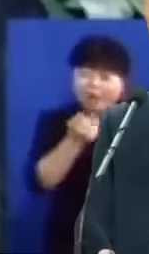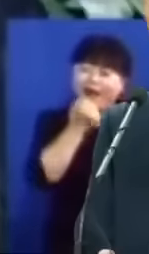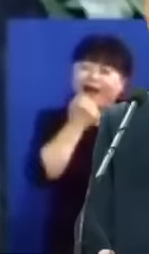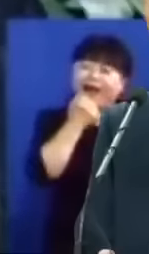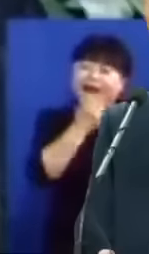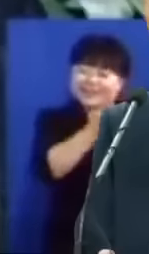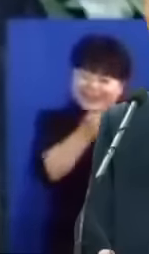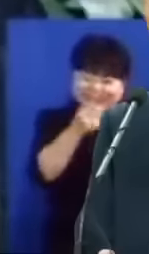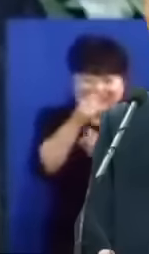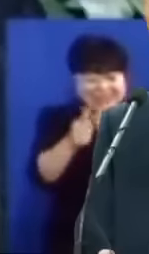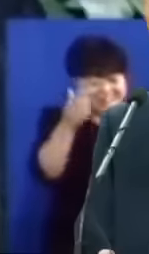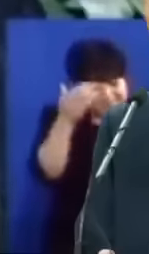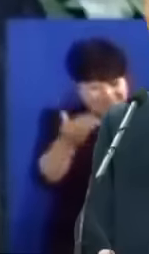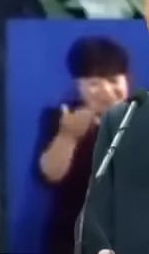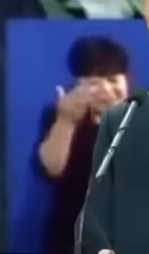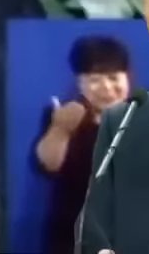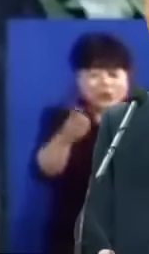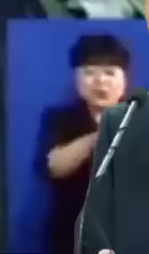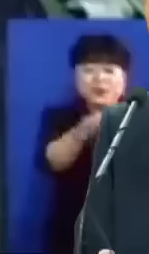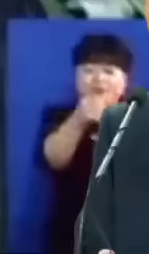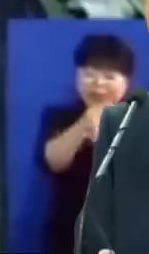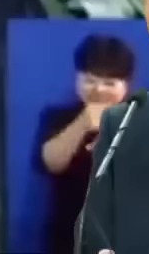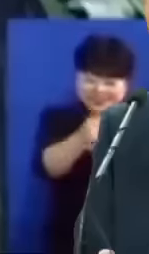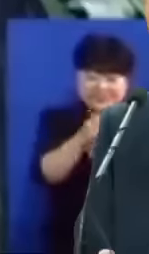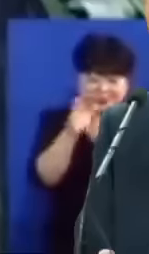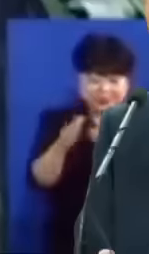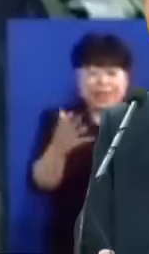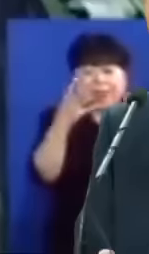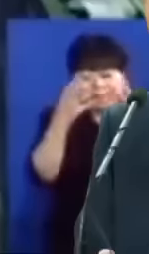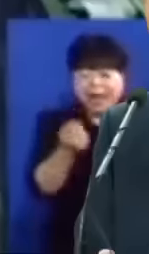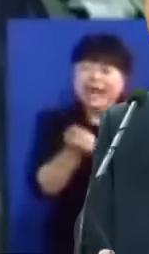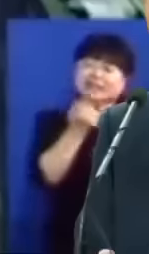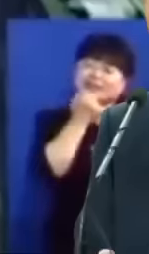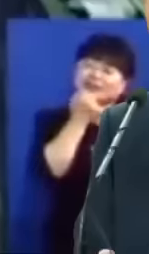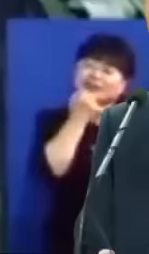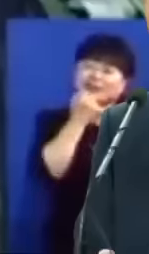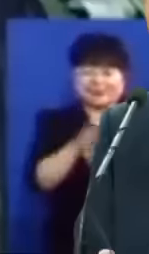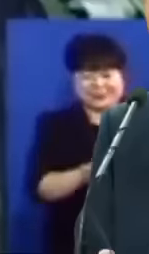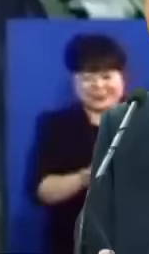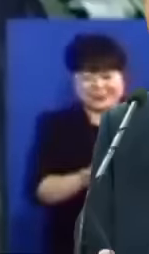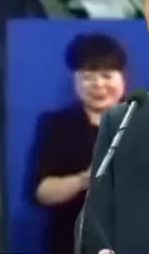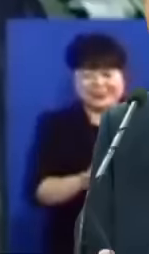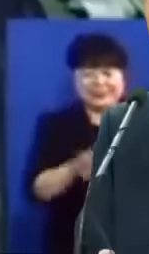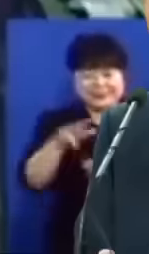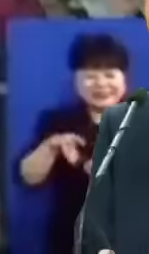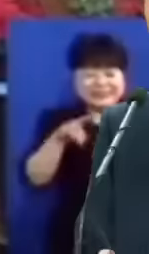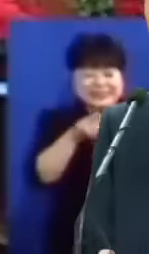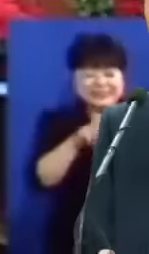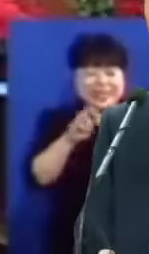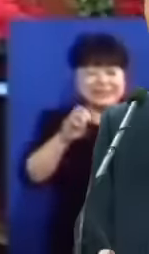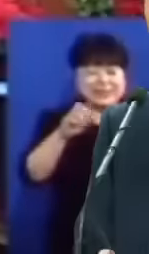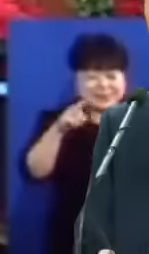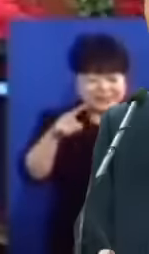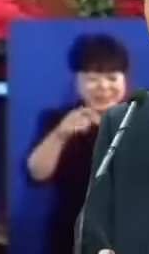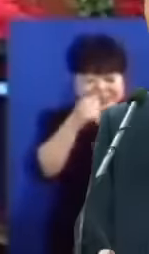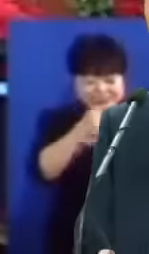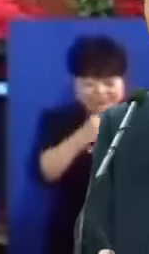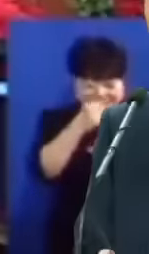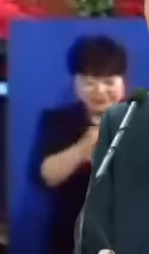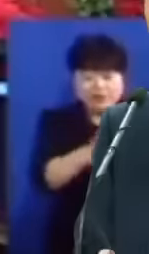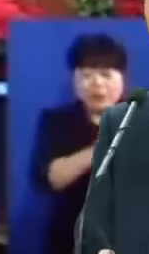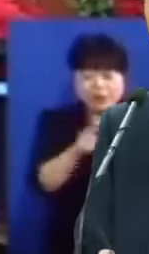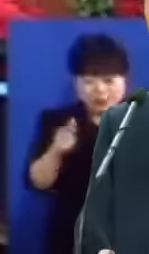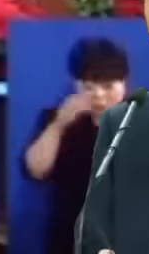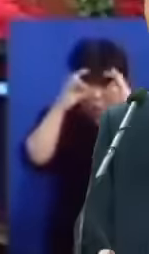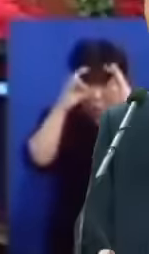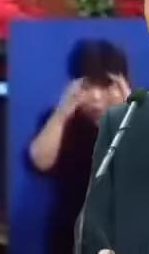것처럼 하나님은 우리를 지으시고 많이 웃으셨습니다. 창세기 1장 31절에 보면 하나님이 지으신 그 모든